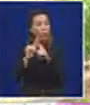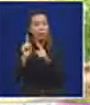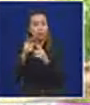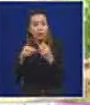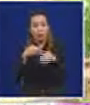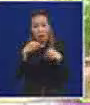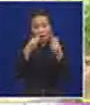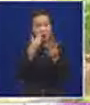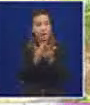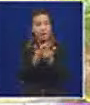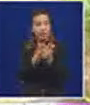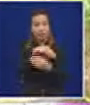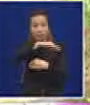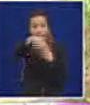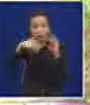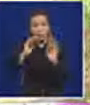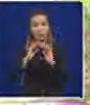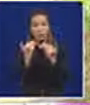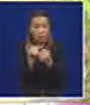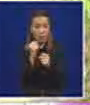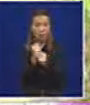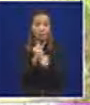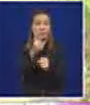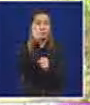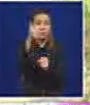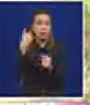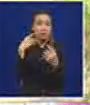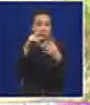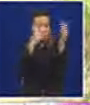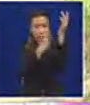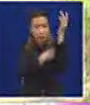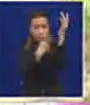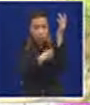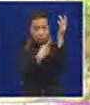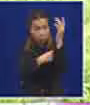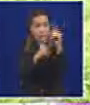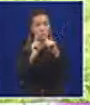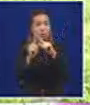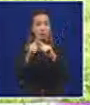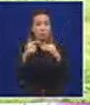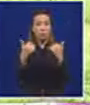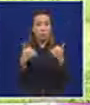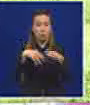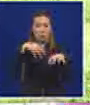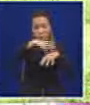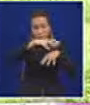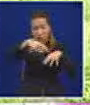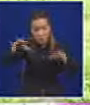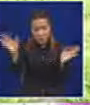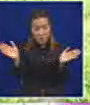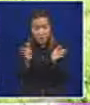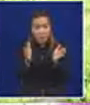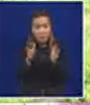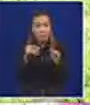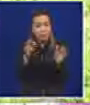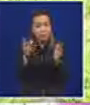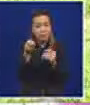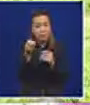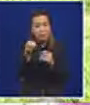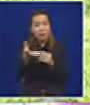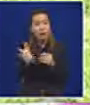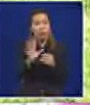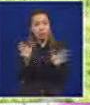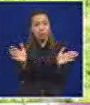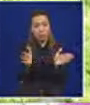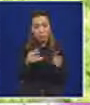ค่ะซึ่งสามารถเสริมรายได้จากอาชีพหลักอย่างยางพาราปาล์มน้ำมันได้นะคะโดยใช้พื้นที่ในการปลูกไม่มากนักและพบว่าพื้นที่จ